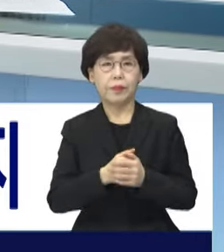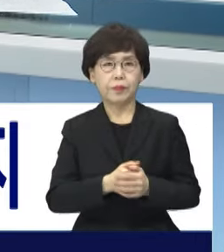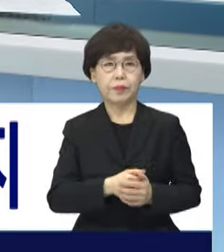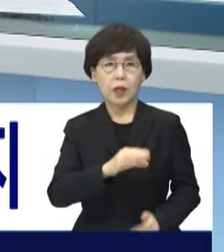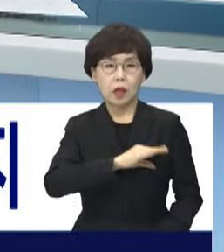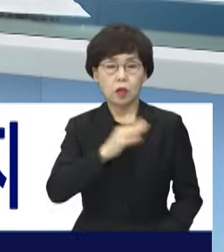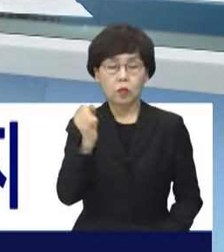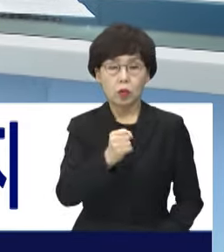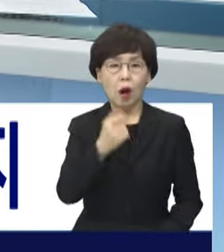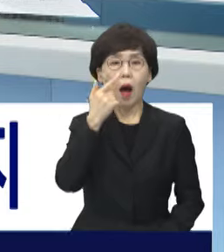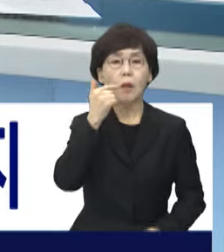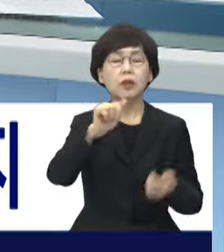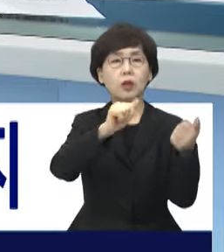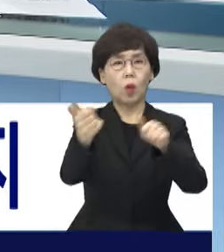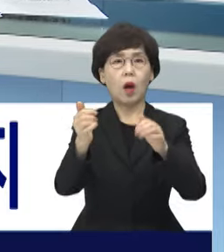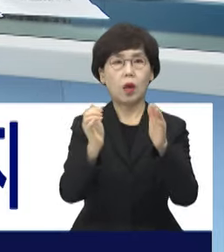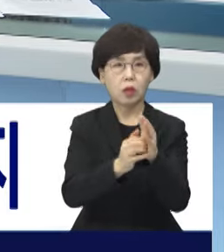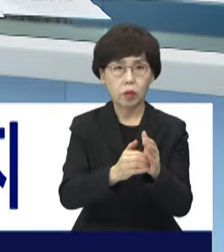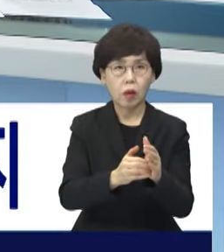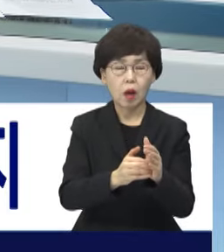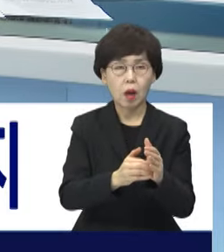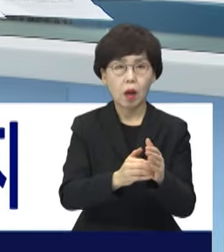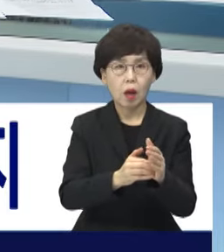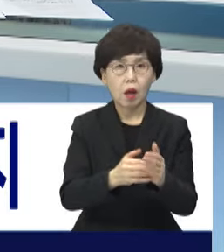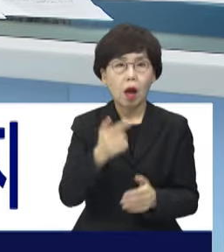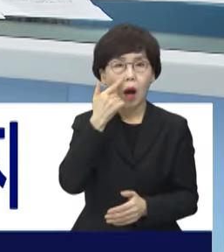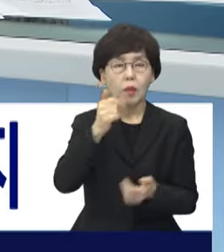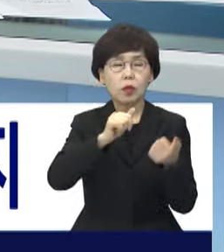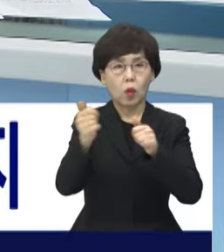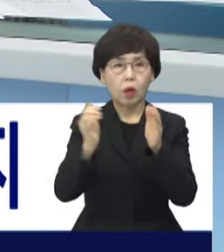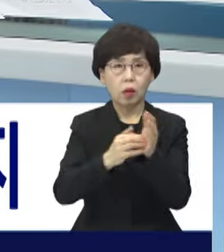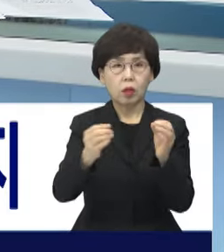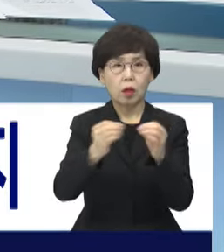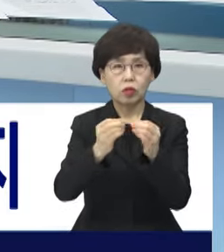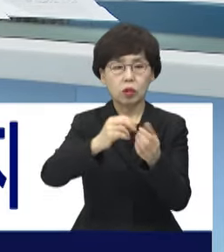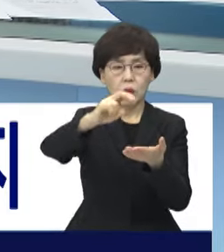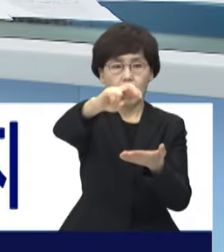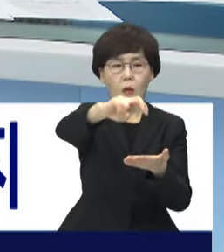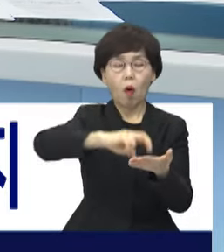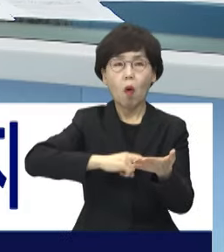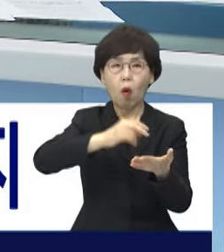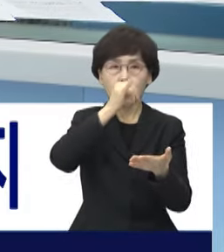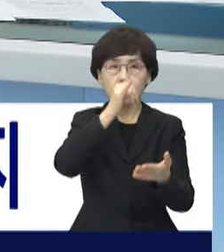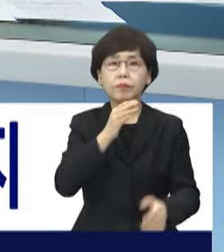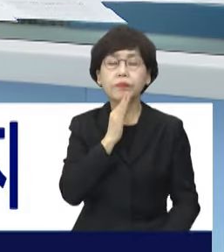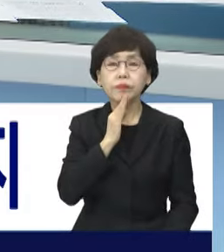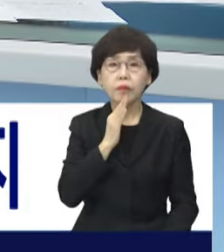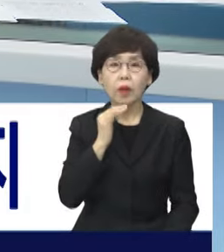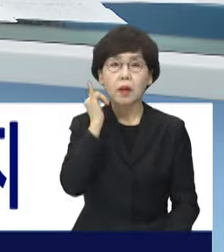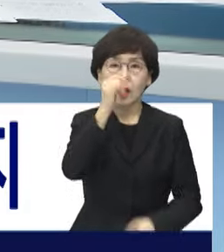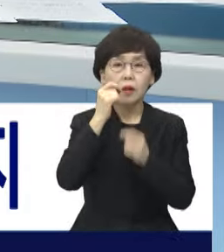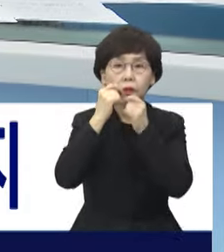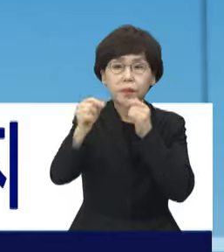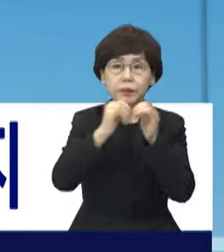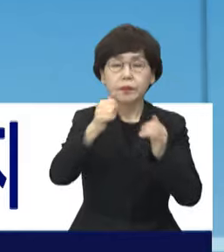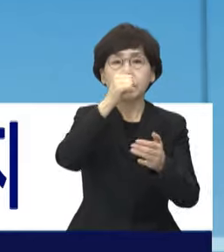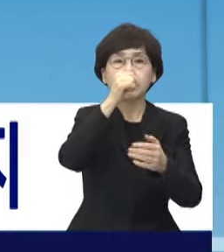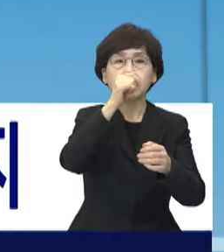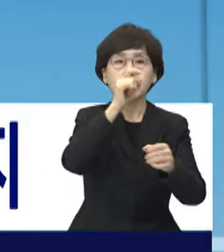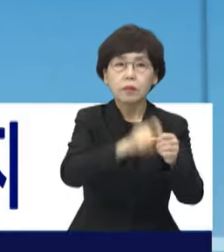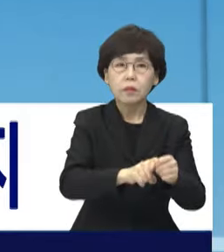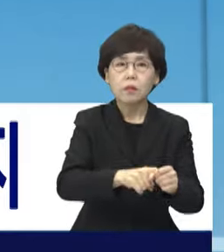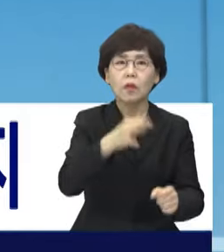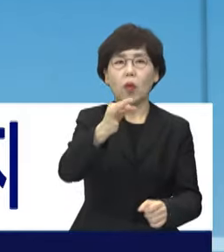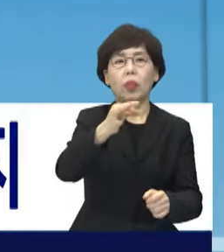당하셨다 이런 식으로 상을 당했다라고 있잖아요네 맞습니다 보이스피싱 범죄자들의 목적은 이제